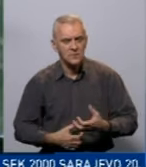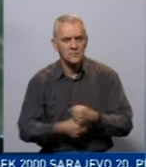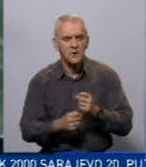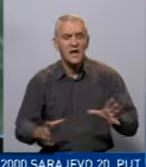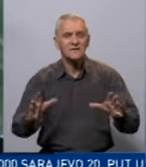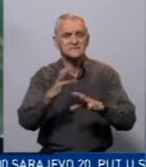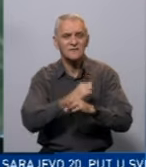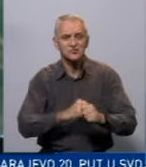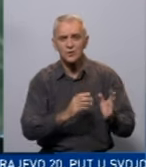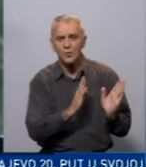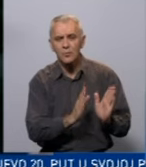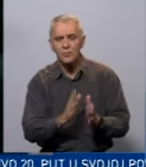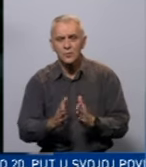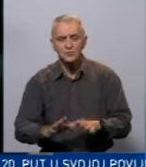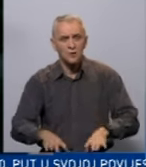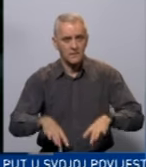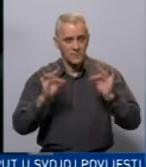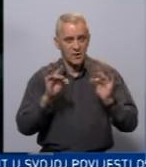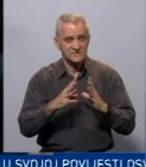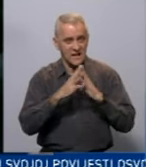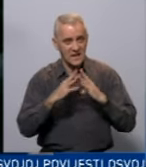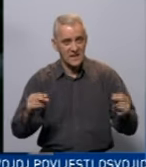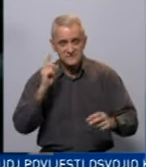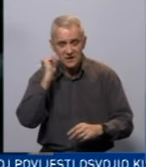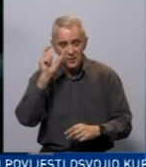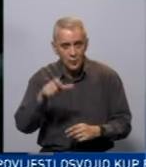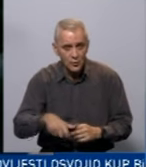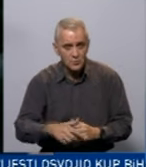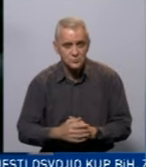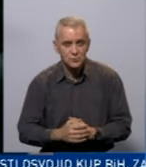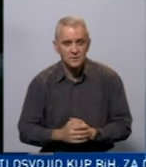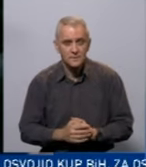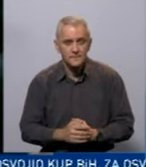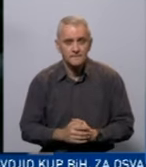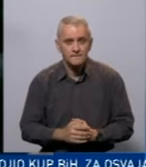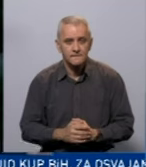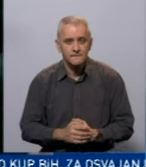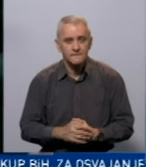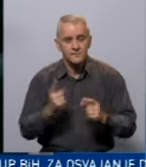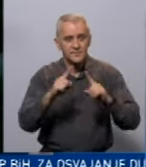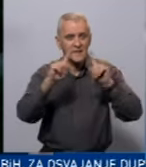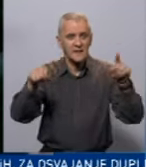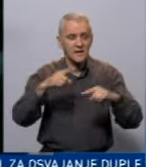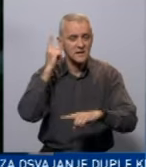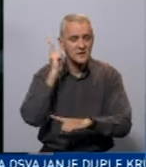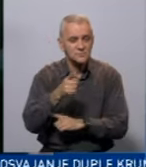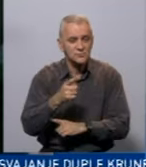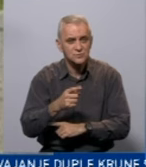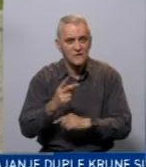završetku procesa pronalaska nestalih osoba i rezolucija je važna u